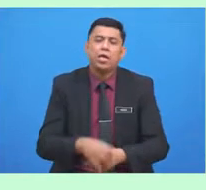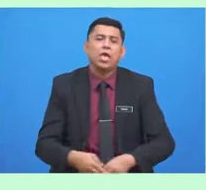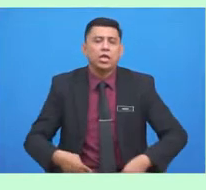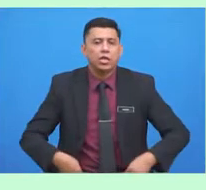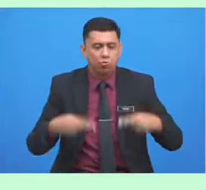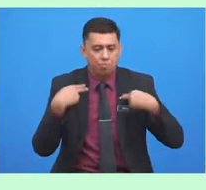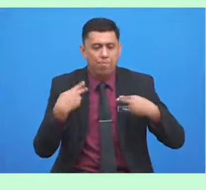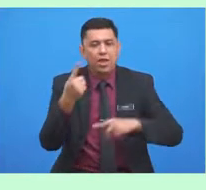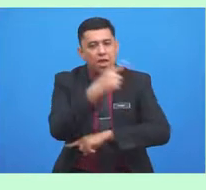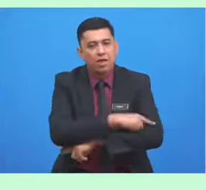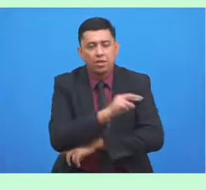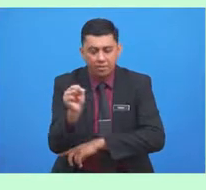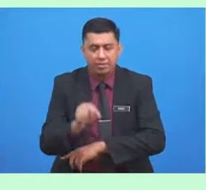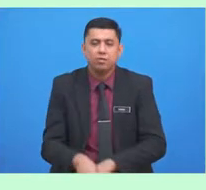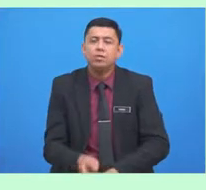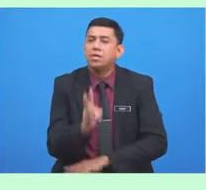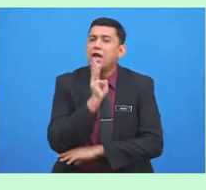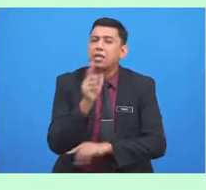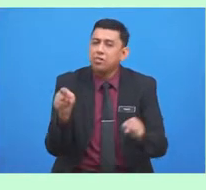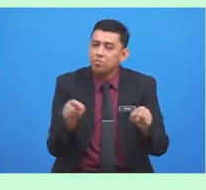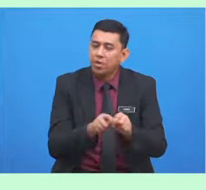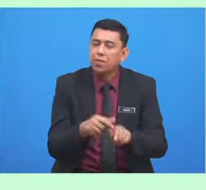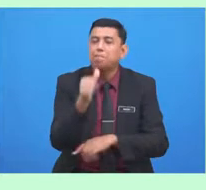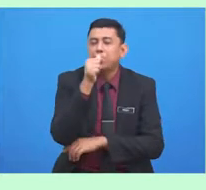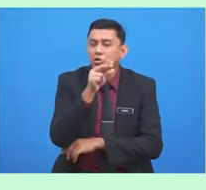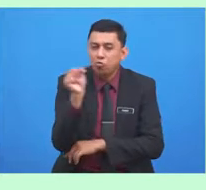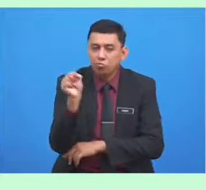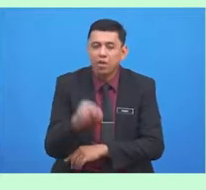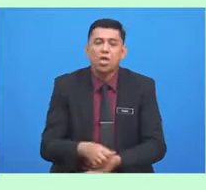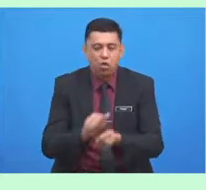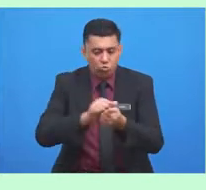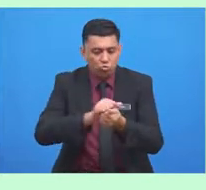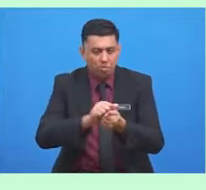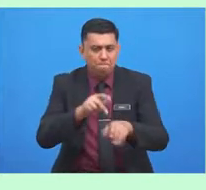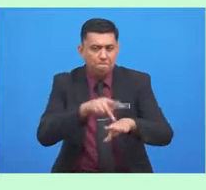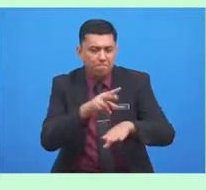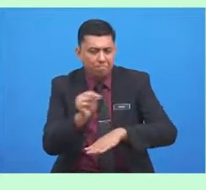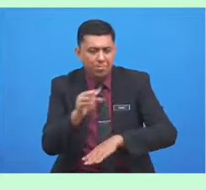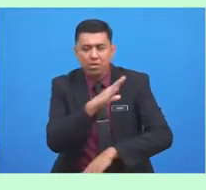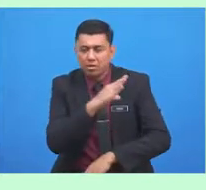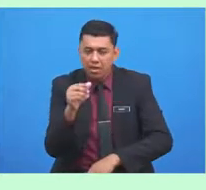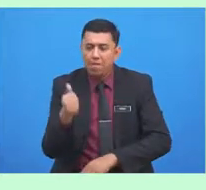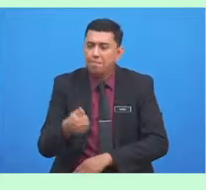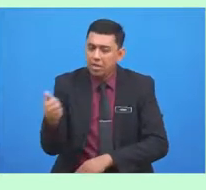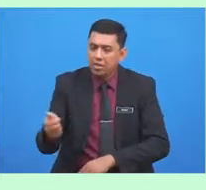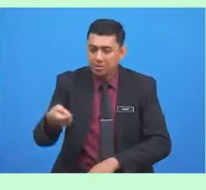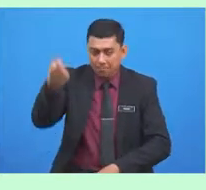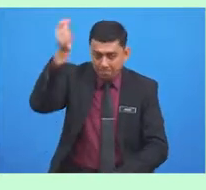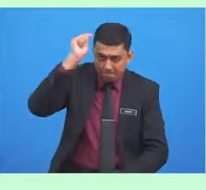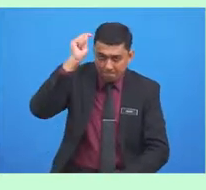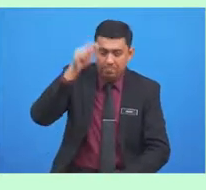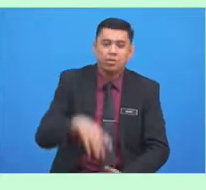kehidupan harian. Air seperti air minuman, mencuci pakaian dan peralatan mandi serta